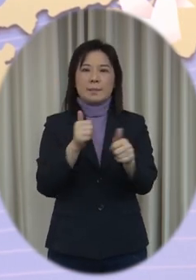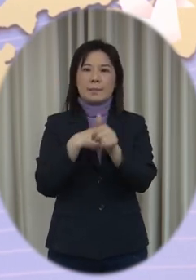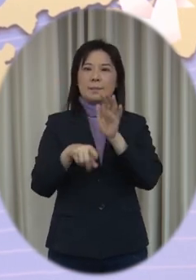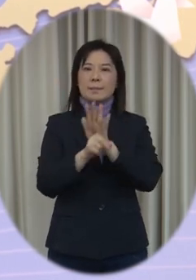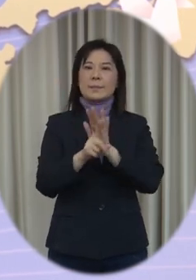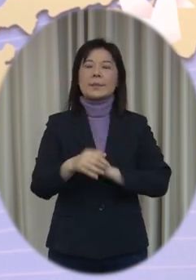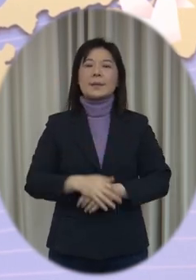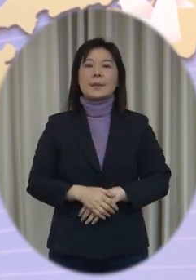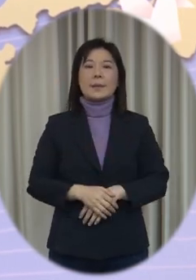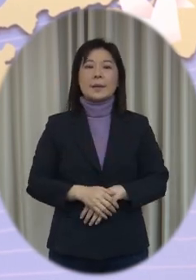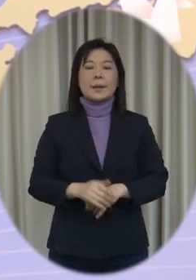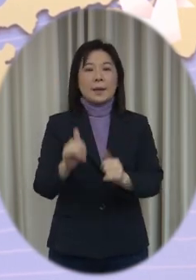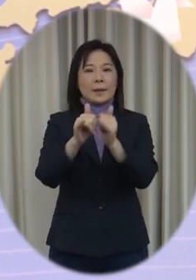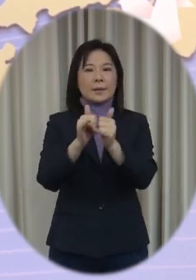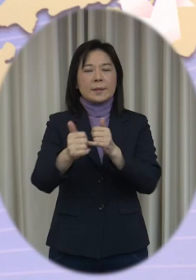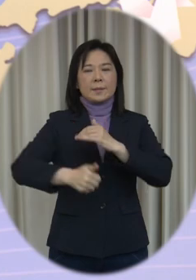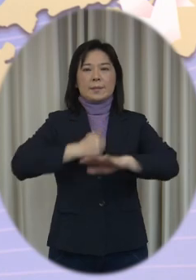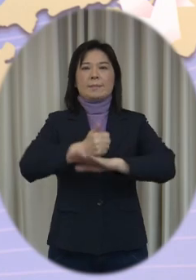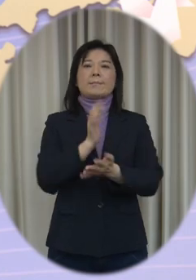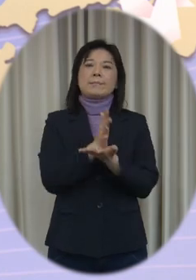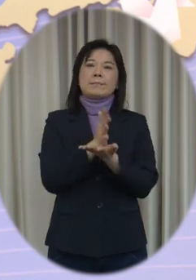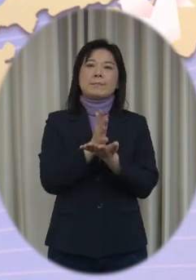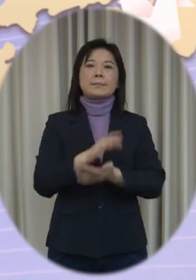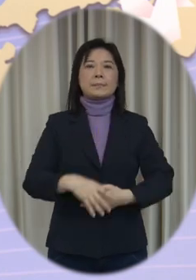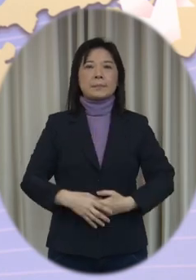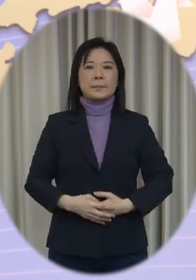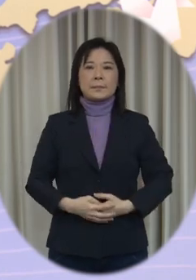代表石川县民致辞。